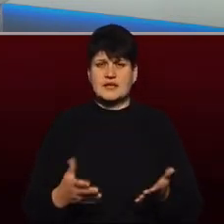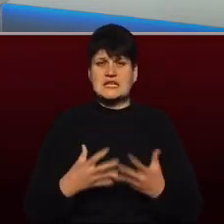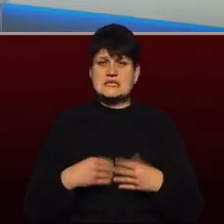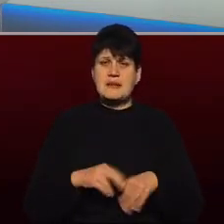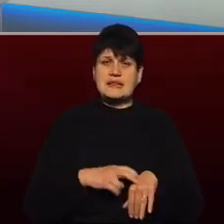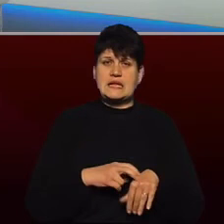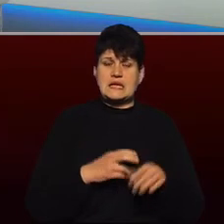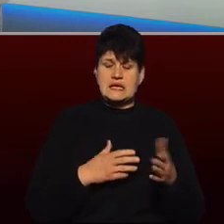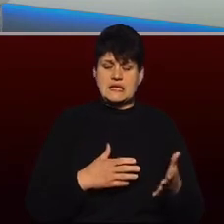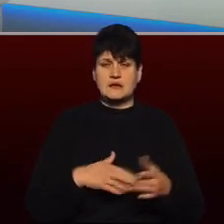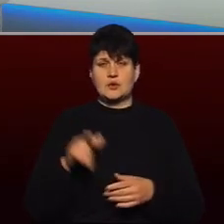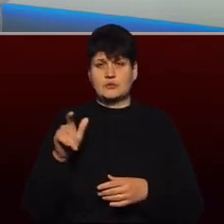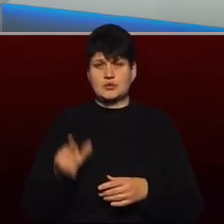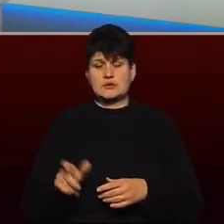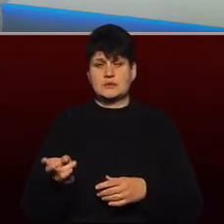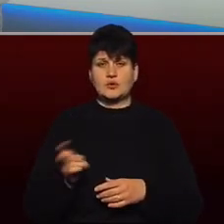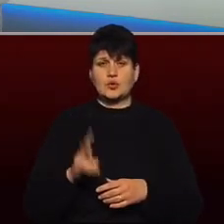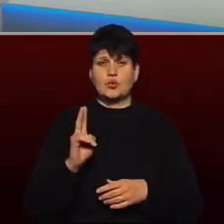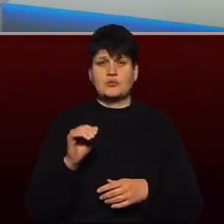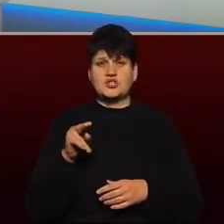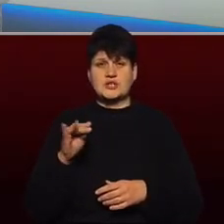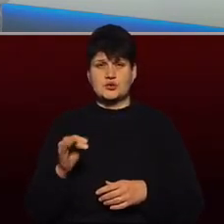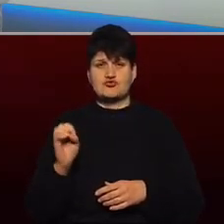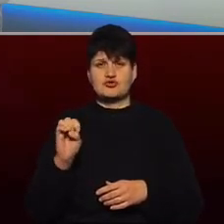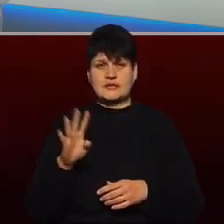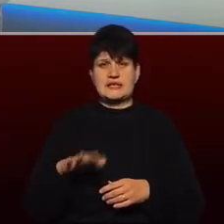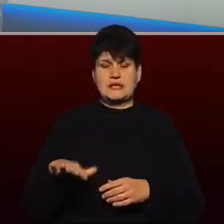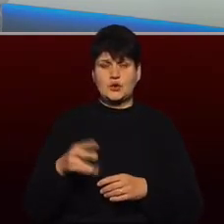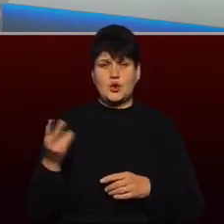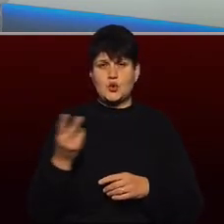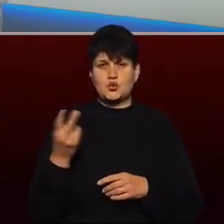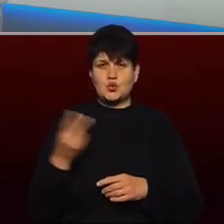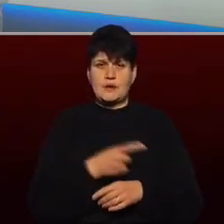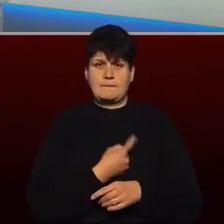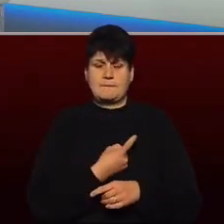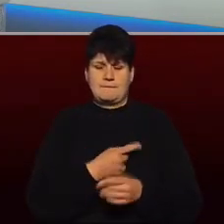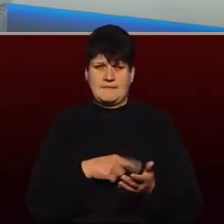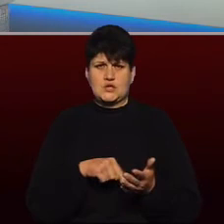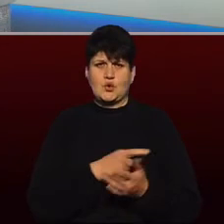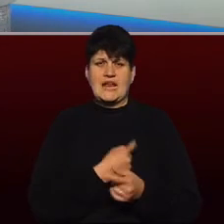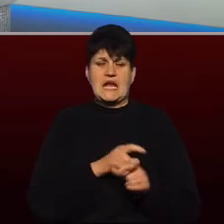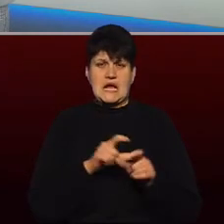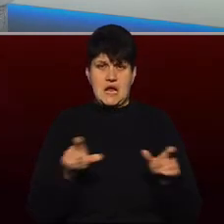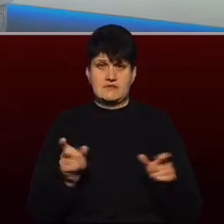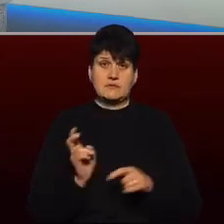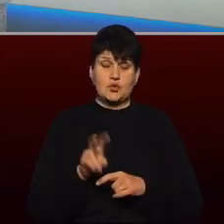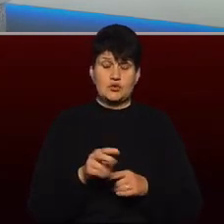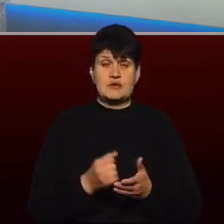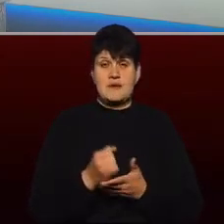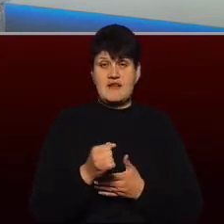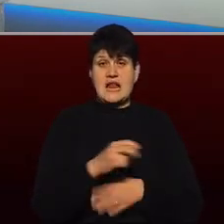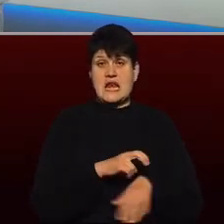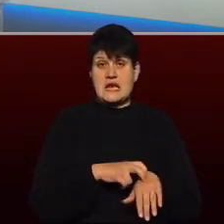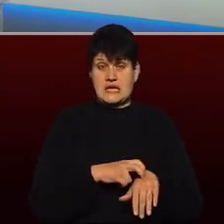пацієнт звертається, це є Купчинського, 14, за територією 2-ї міської лікарні. Він звертається, його направляє до лікаря, він